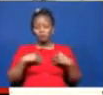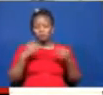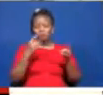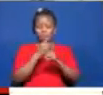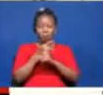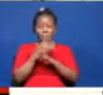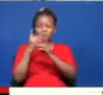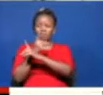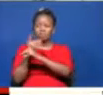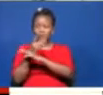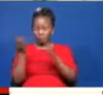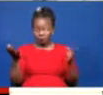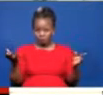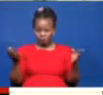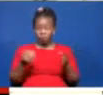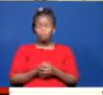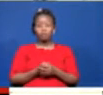maisha ngumu.